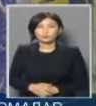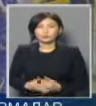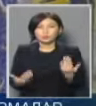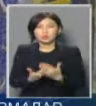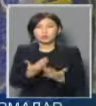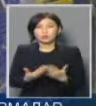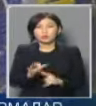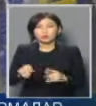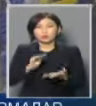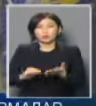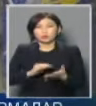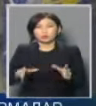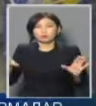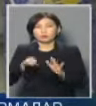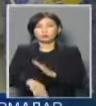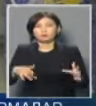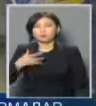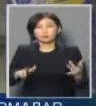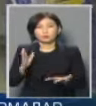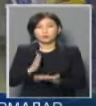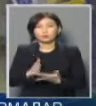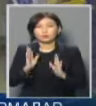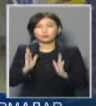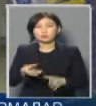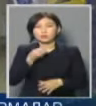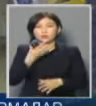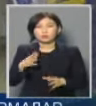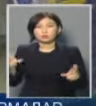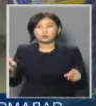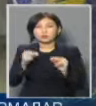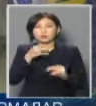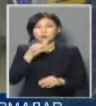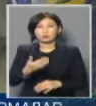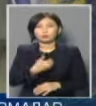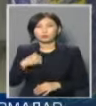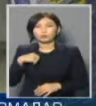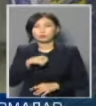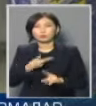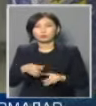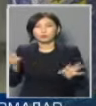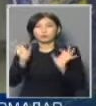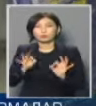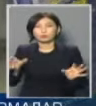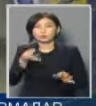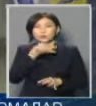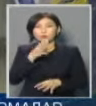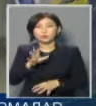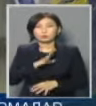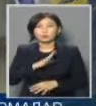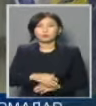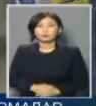заманауи шығармалар шығарып жатыр. Сондықтан Сармат тобына тек қана жақсылықты тілейміз. Өзіміз осы өнер саласында бұрын